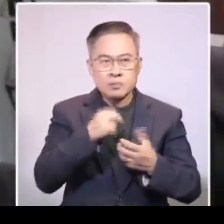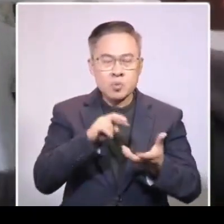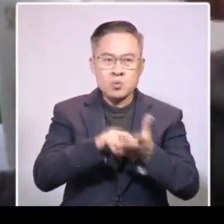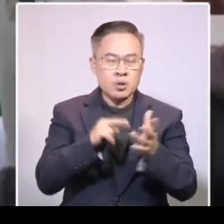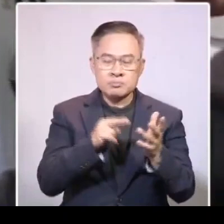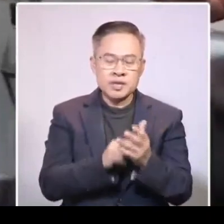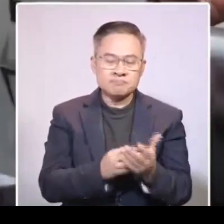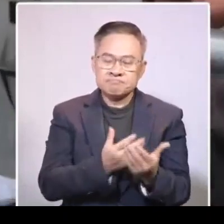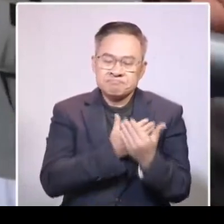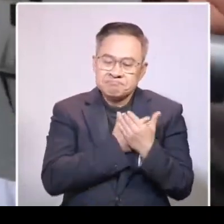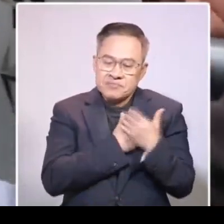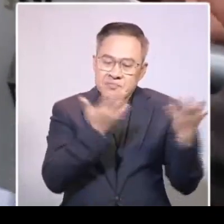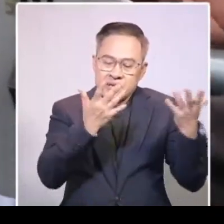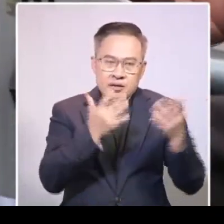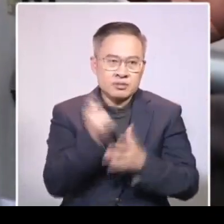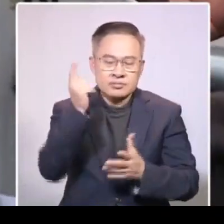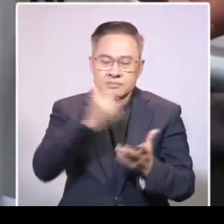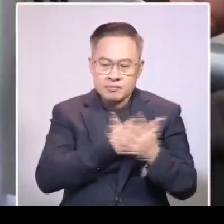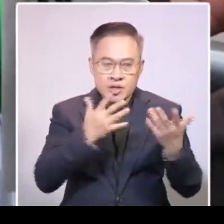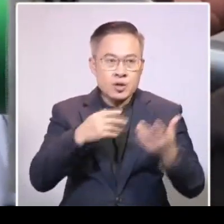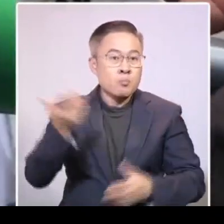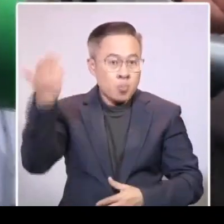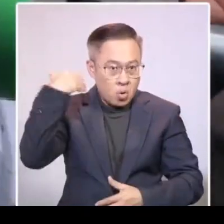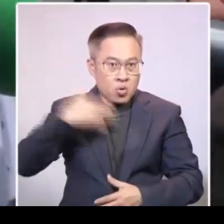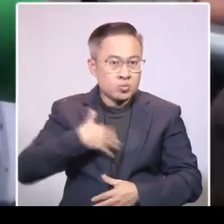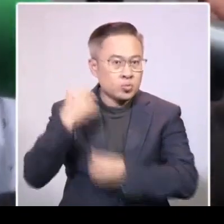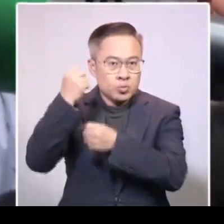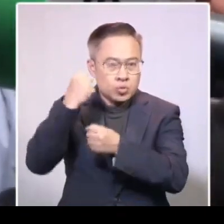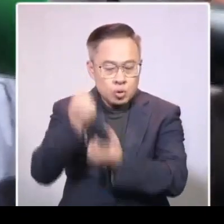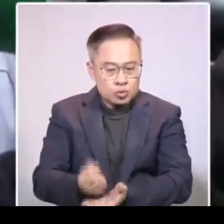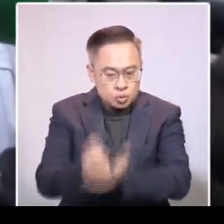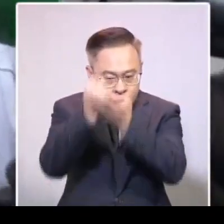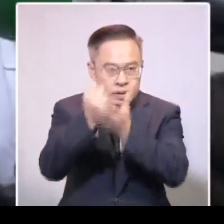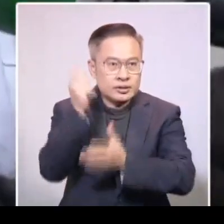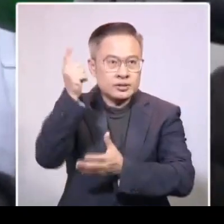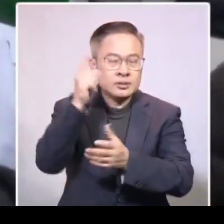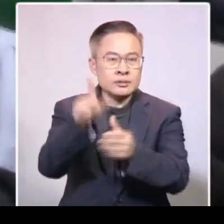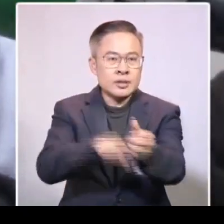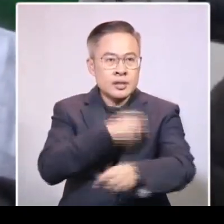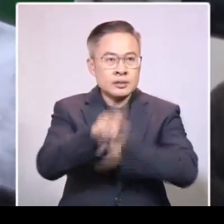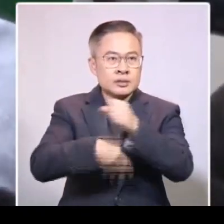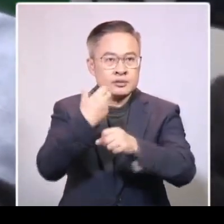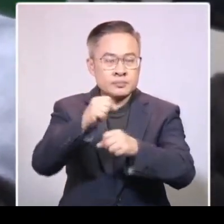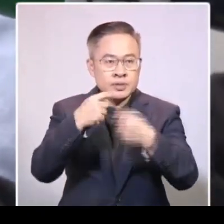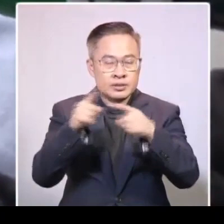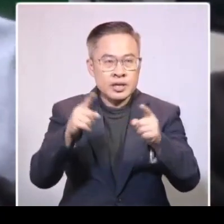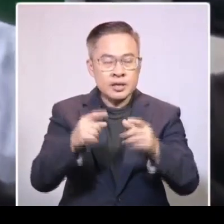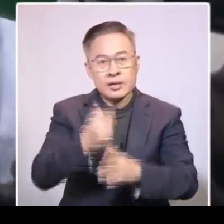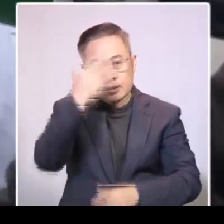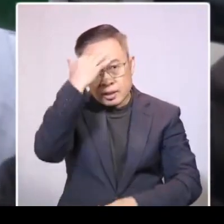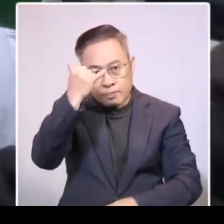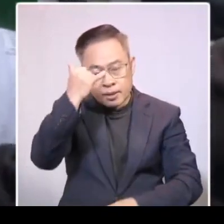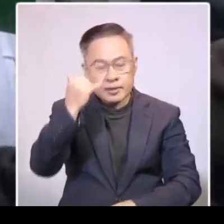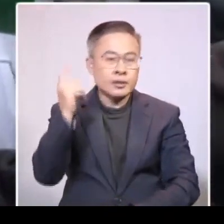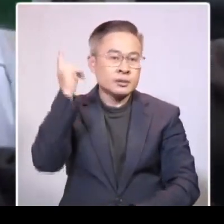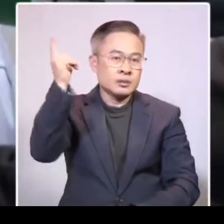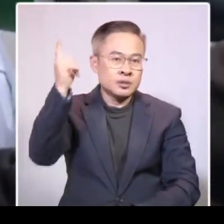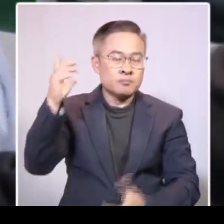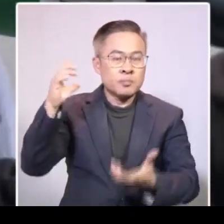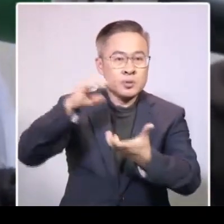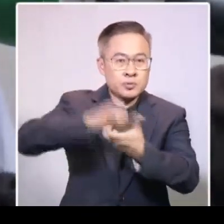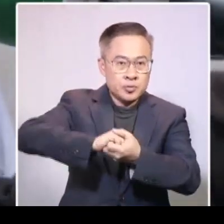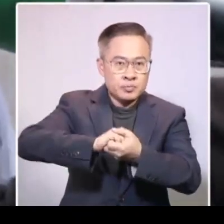ทธาในตัวนายทักษิณแล้วส่วนตัวสู้เพื่อนายทักษิณมากว่า10ปีแต่ปรากฏว่านายทักษิณกลับไปร่วมกับฝ่ายอนุรักษ์นิยม